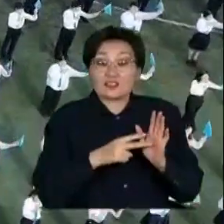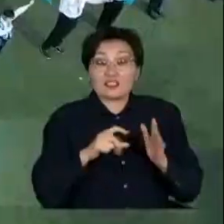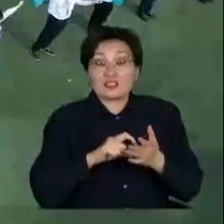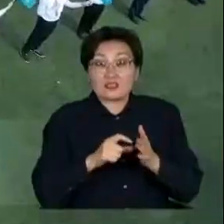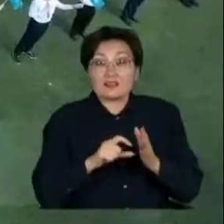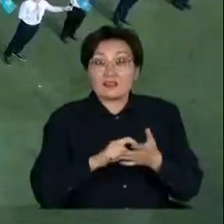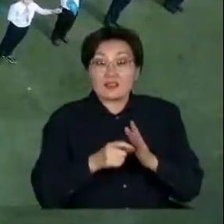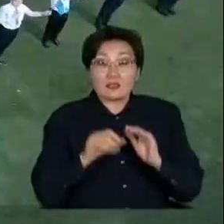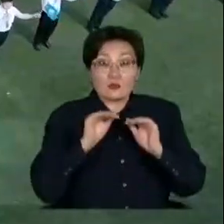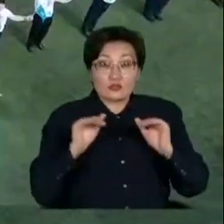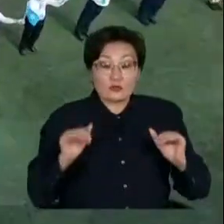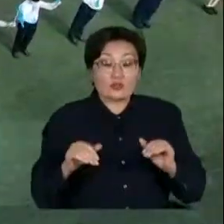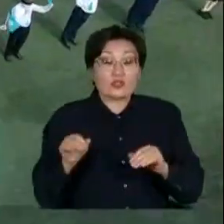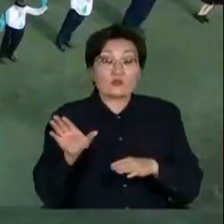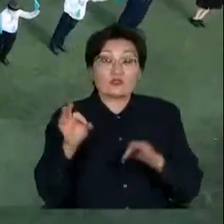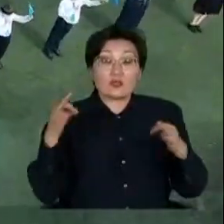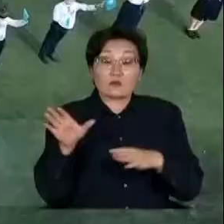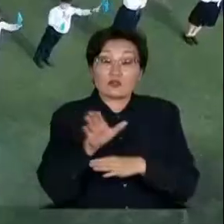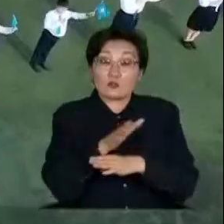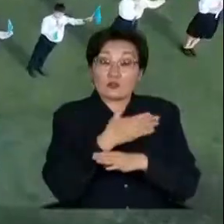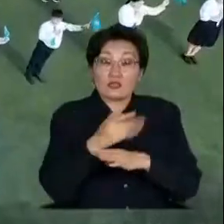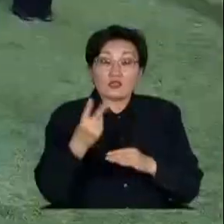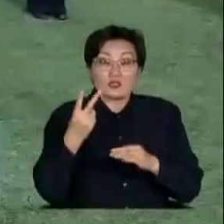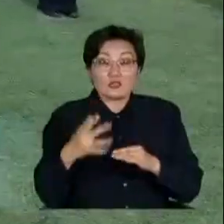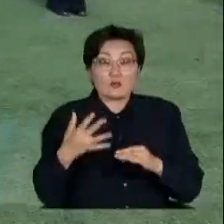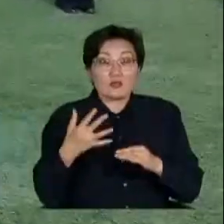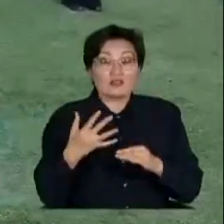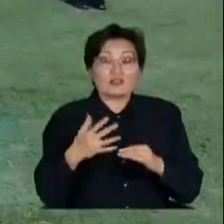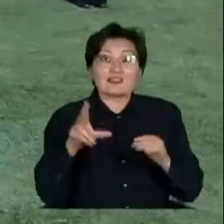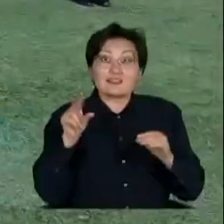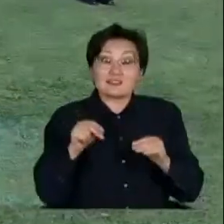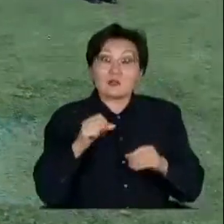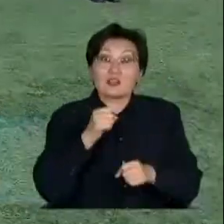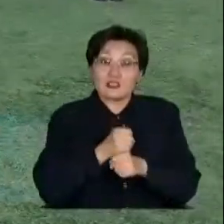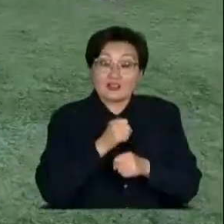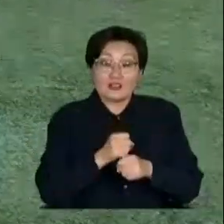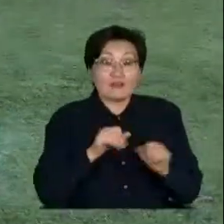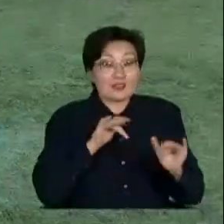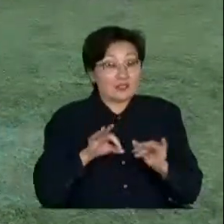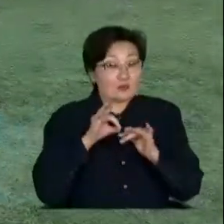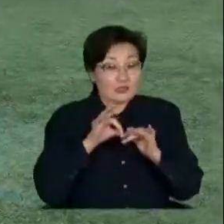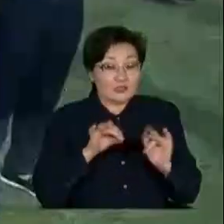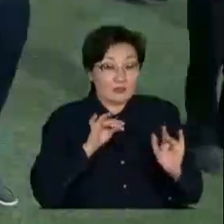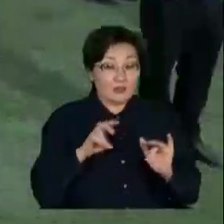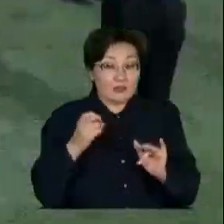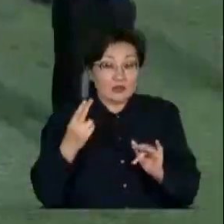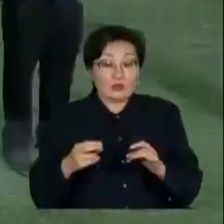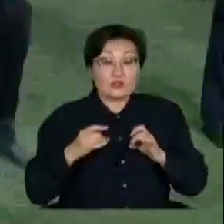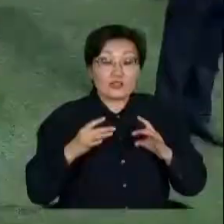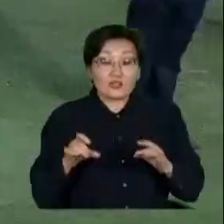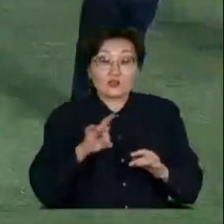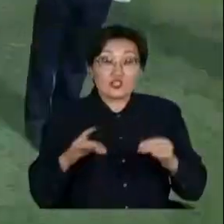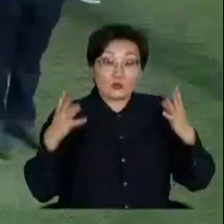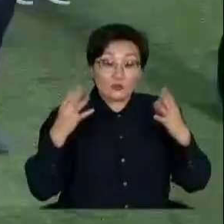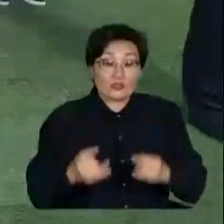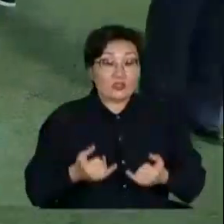шәкірттері. Сондай-ақ көктуды желбіреткен жасөспірімдер 25 деген санды құрап флешмоб ұйымдастырды. Іс-шара ұлттық мереке республика